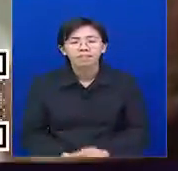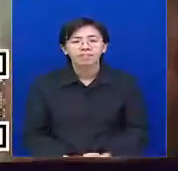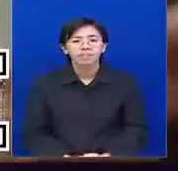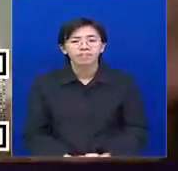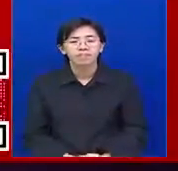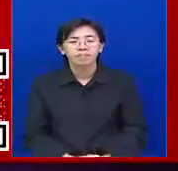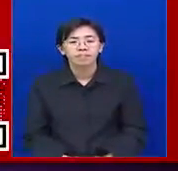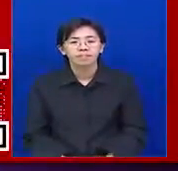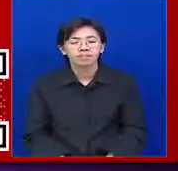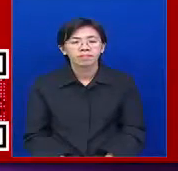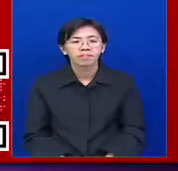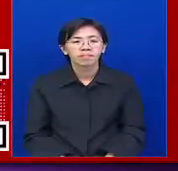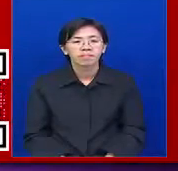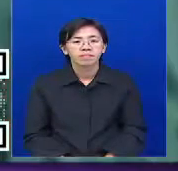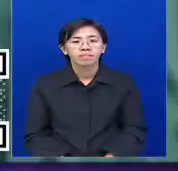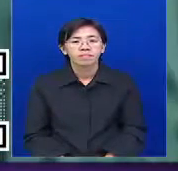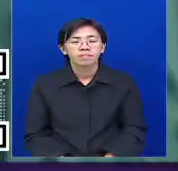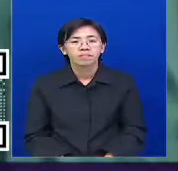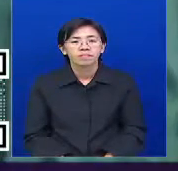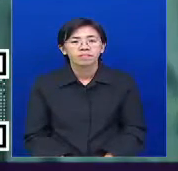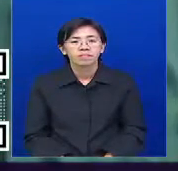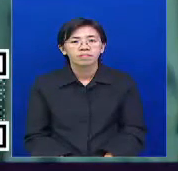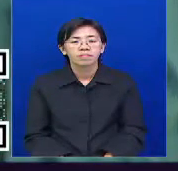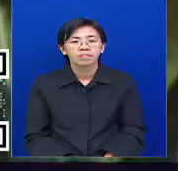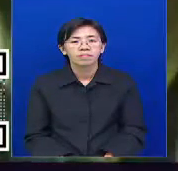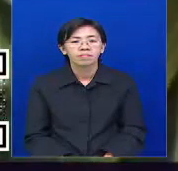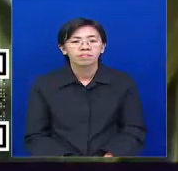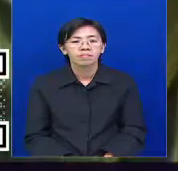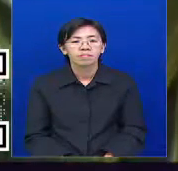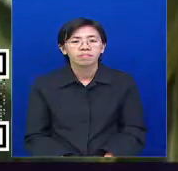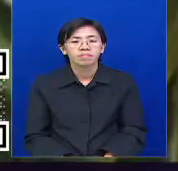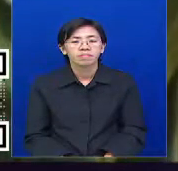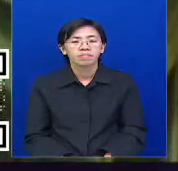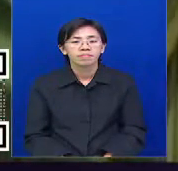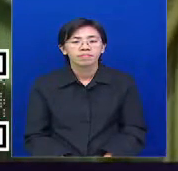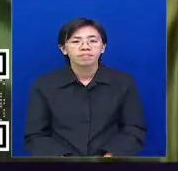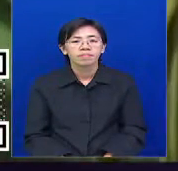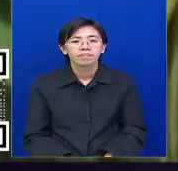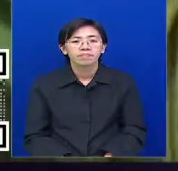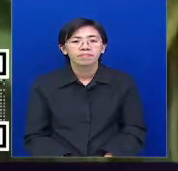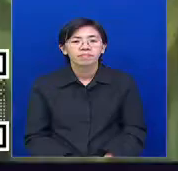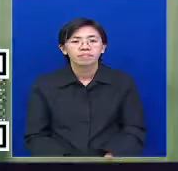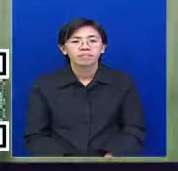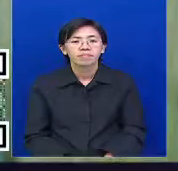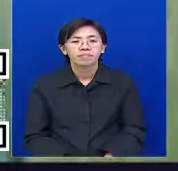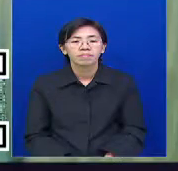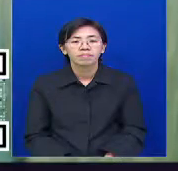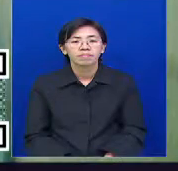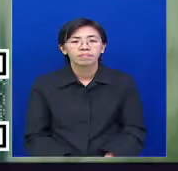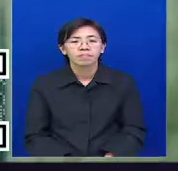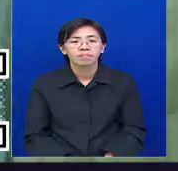านของหน่วยงานภาครัฐองค์กรอิสระรวมไปถึงการปฏิรูปตำรวจซึ่งเป็นจุดเริ่มต้นของกระบวนการยุติธร